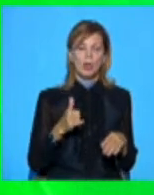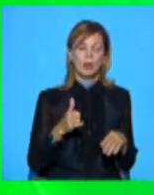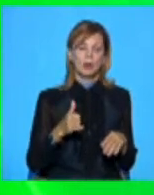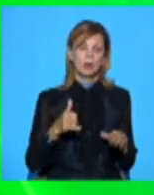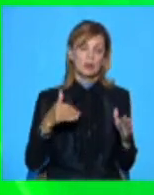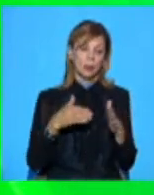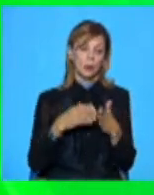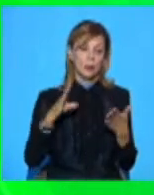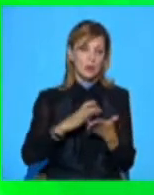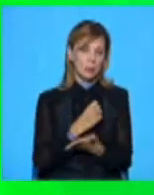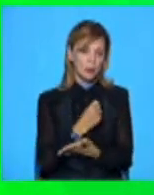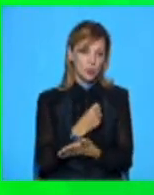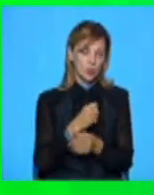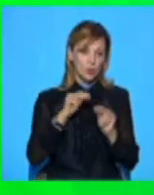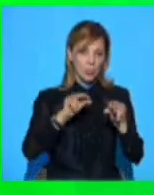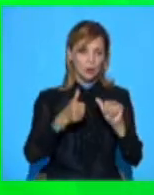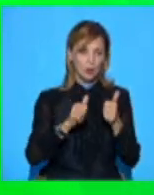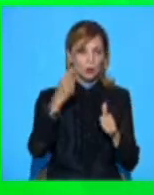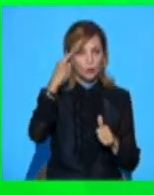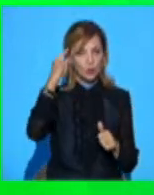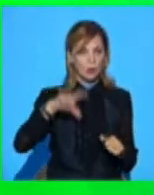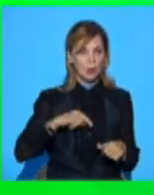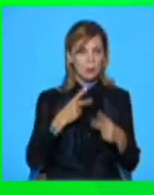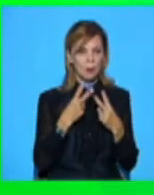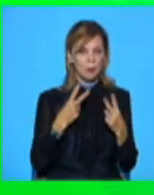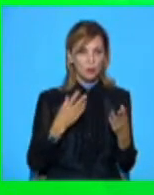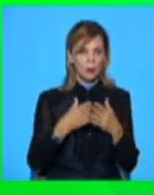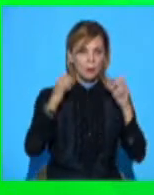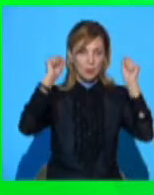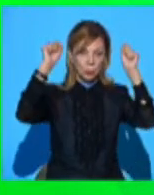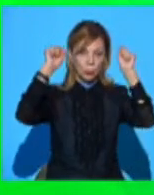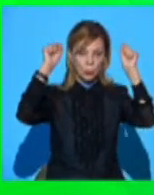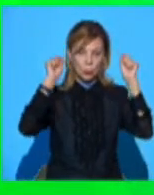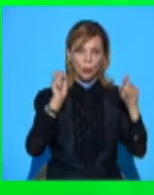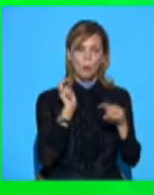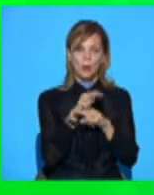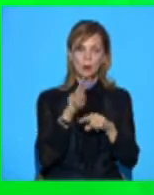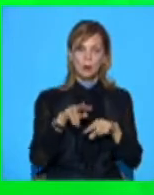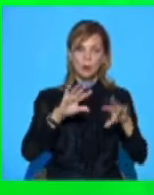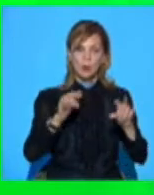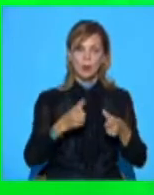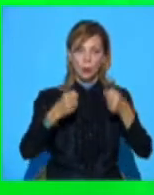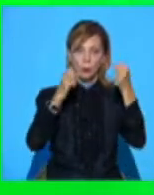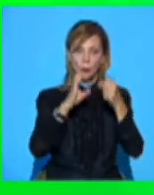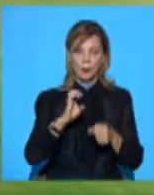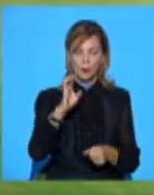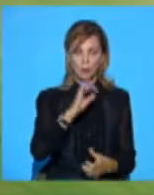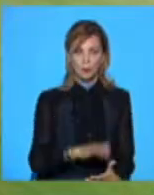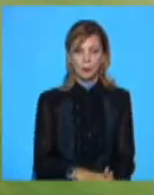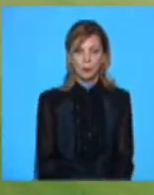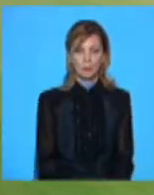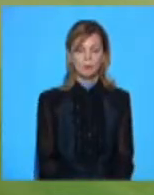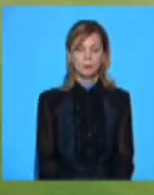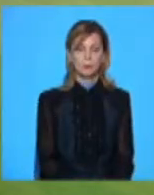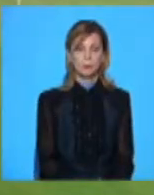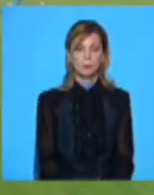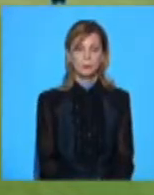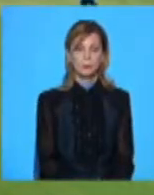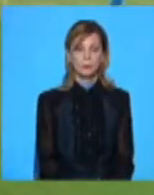să câștige. Reghecamp știe cât de importantă este pentru suporteri o participare în cupele europene.